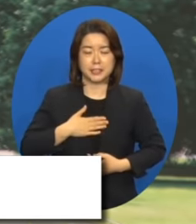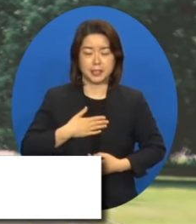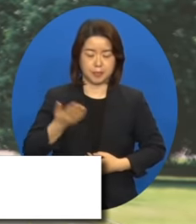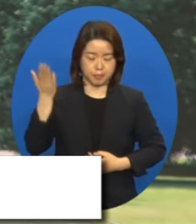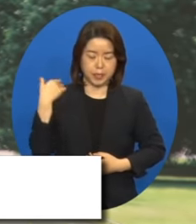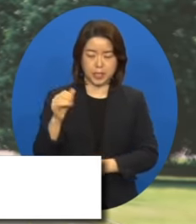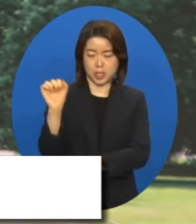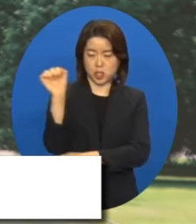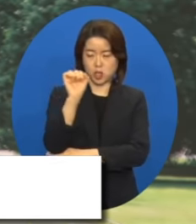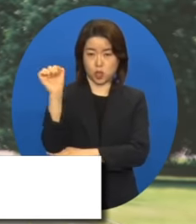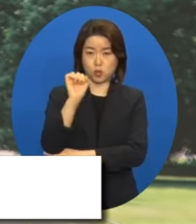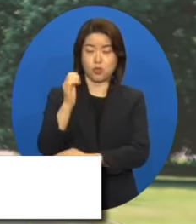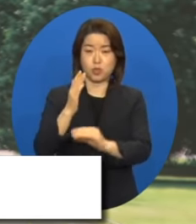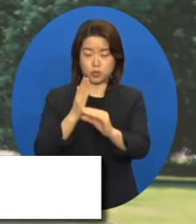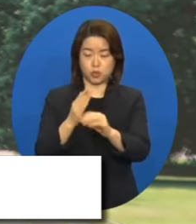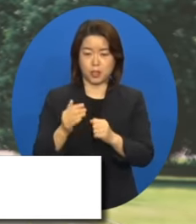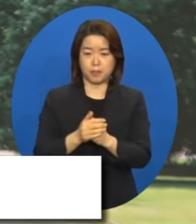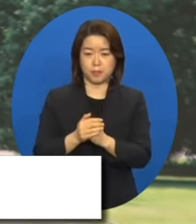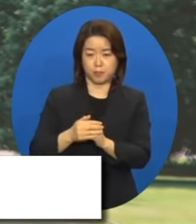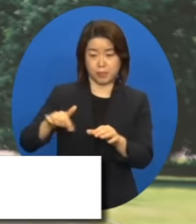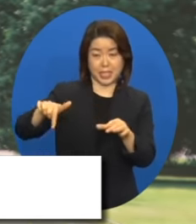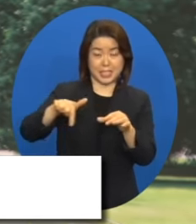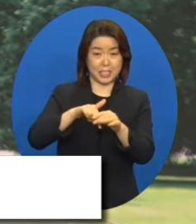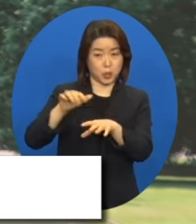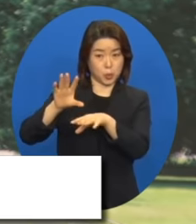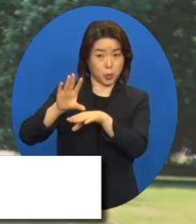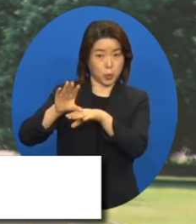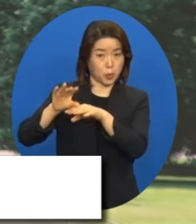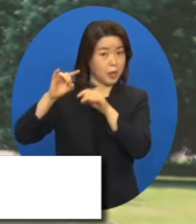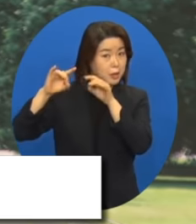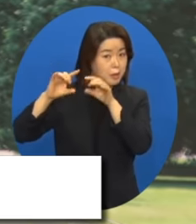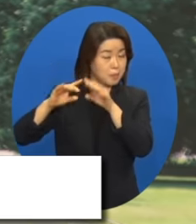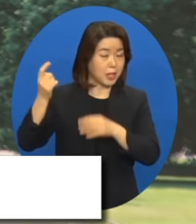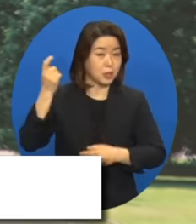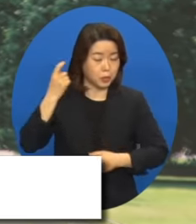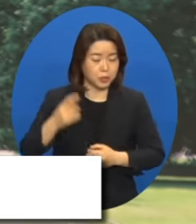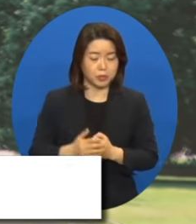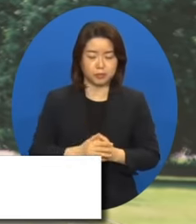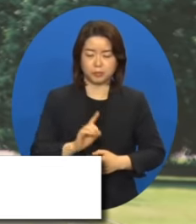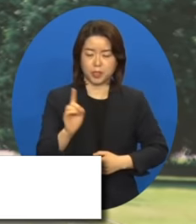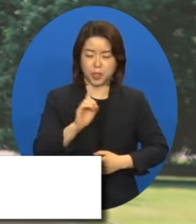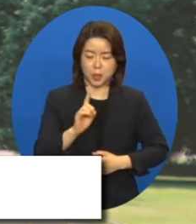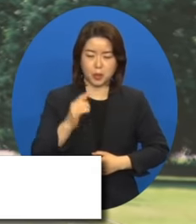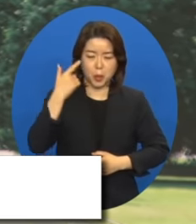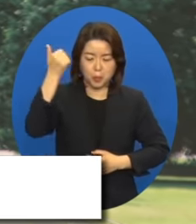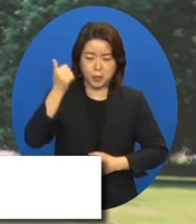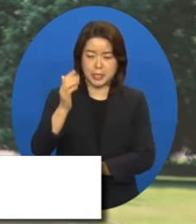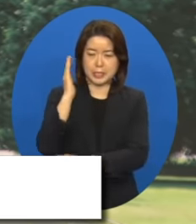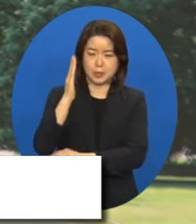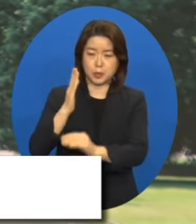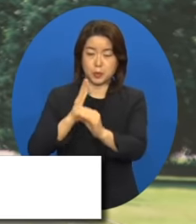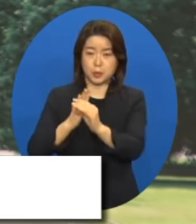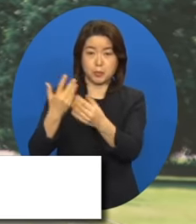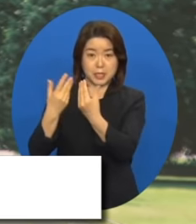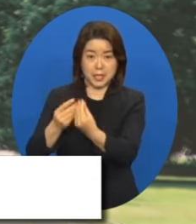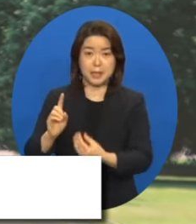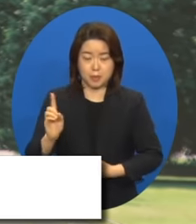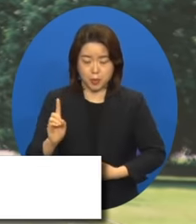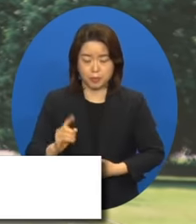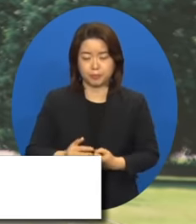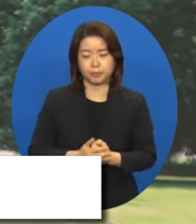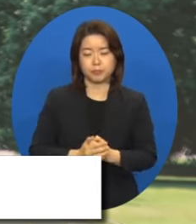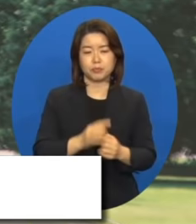운전하다가 기독교 방송을 듣는데 어느 목사님이 설교하시는 중에 그런 말씀을 하시더라고요. 교회도